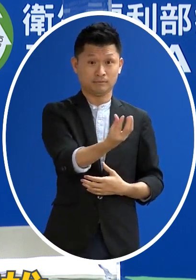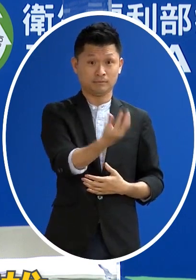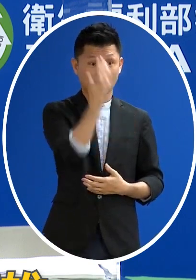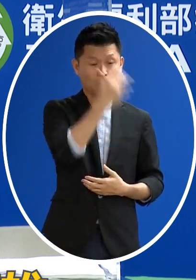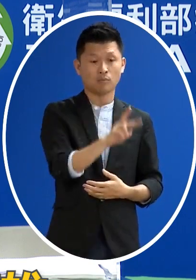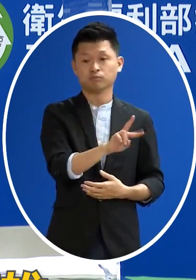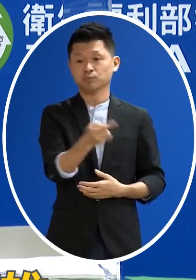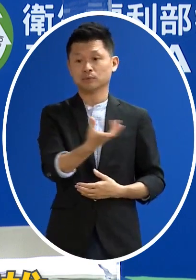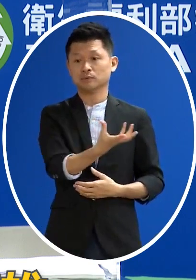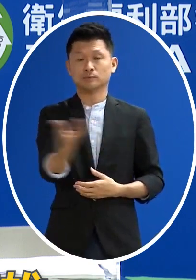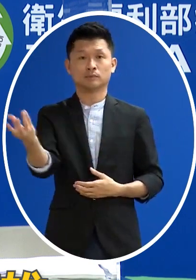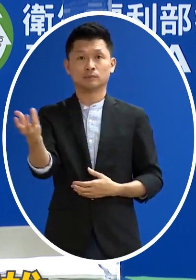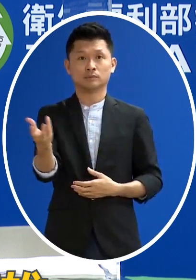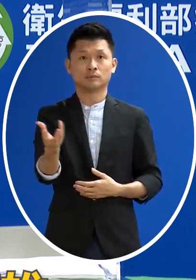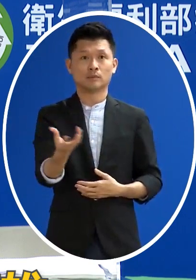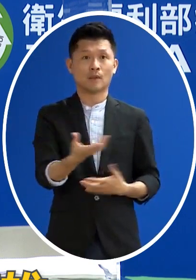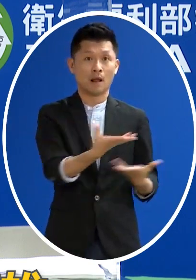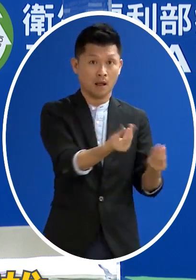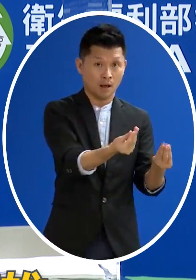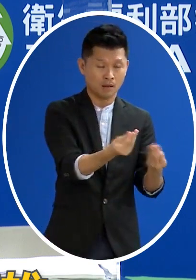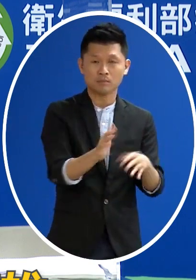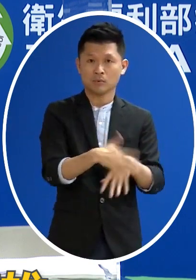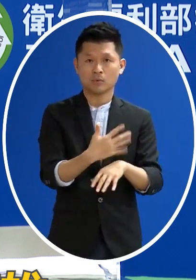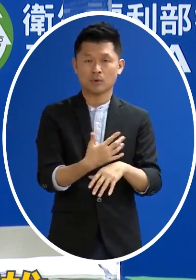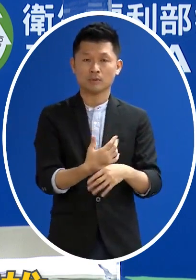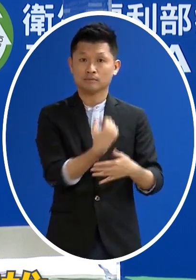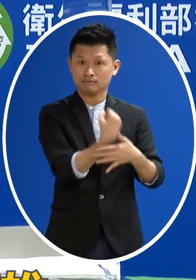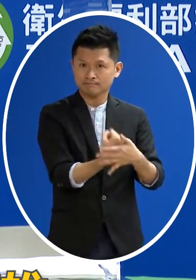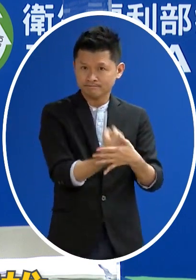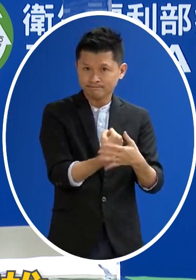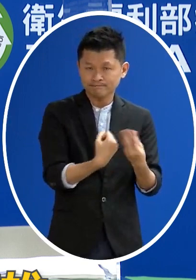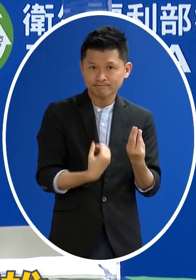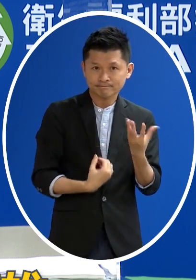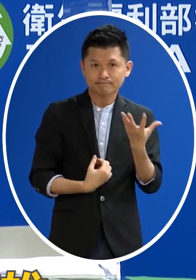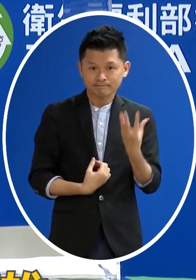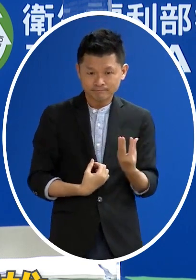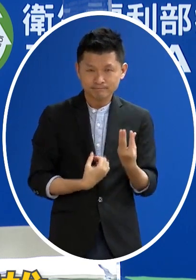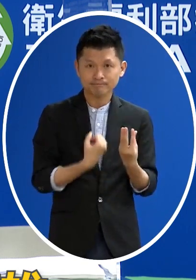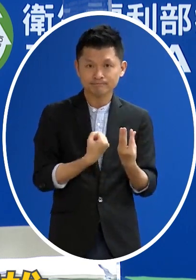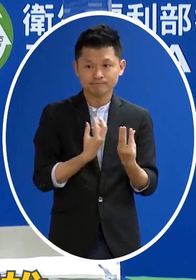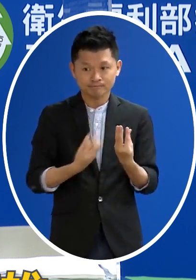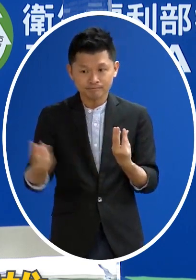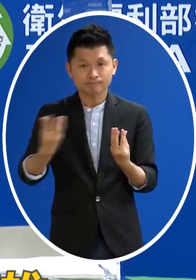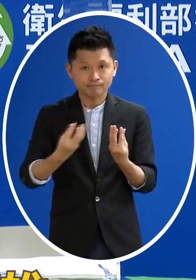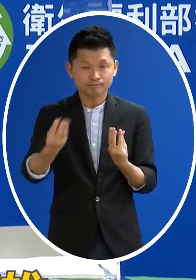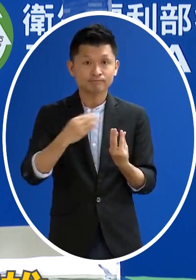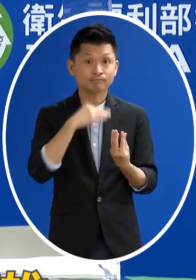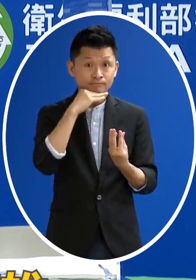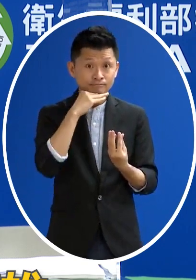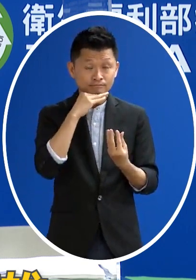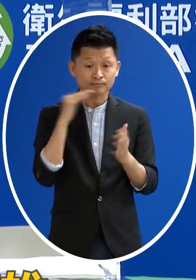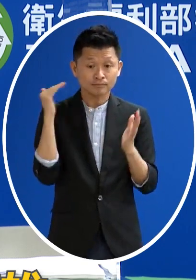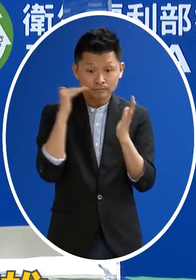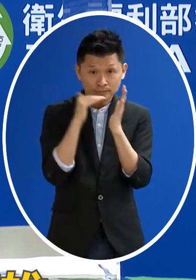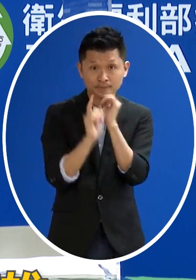给别人，我只是这一量会保留，然后再继续再看，那到最后要结束再做一次总分配。